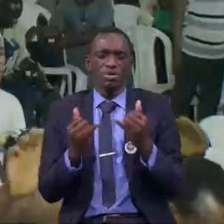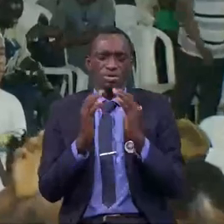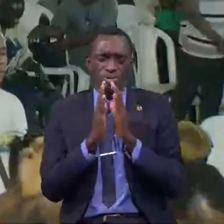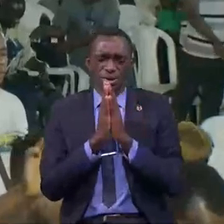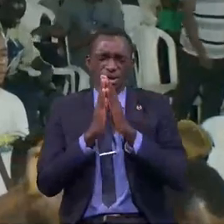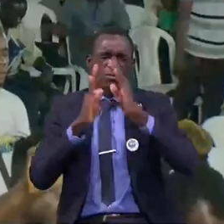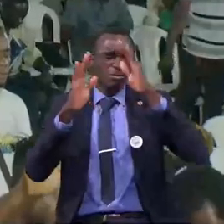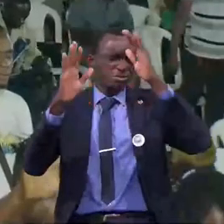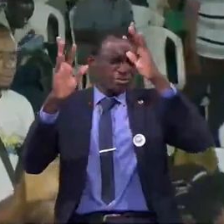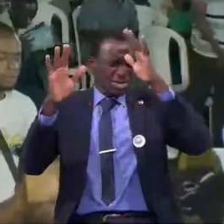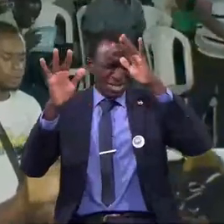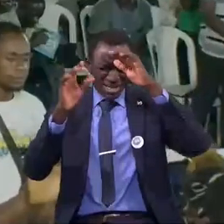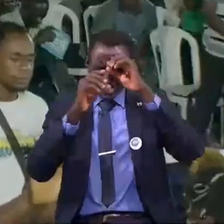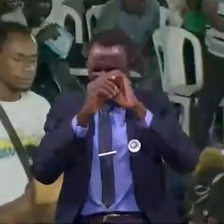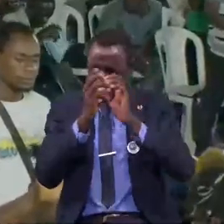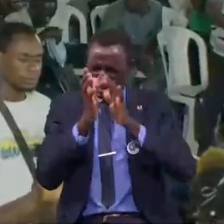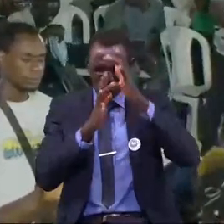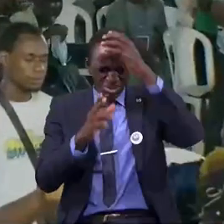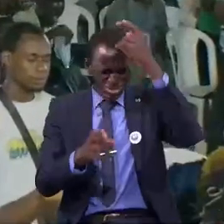Père, au nom de Jésus,